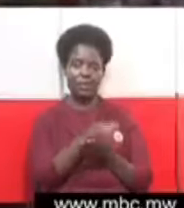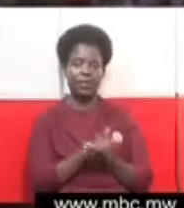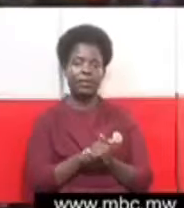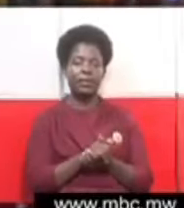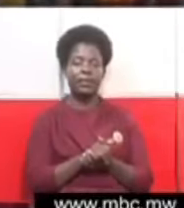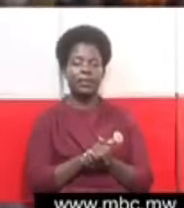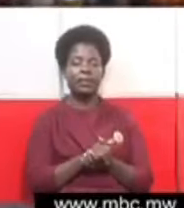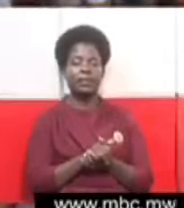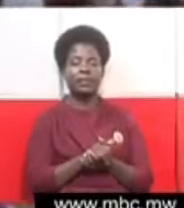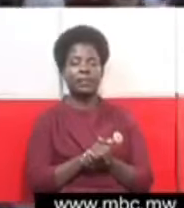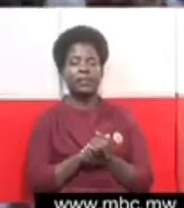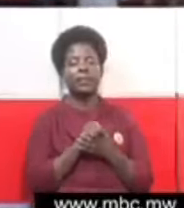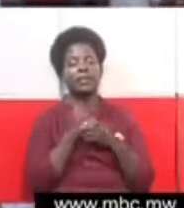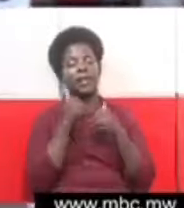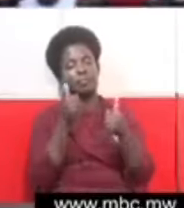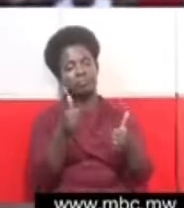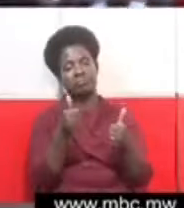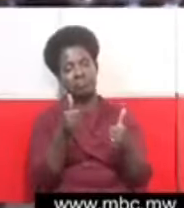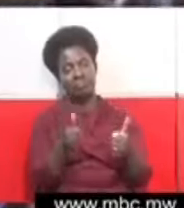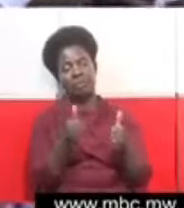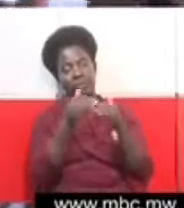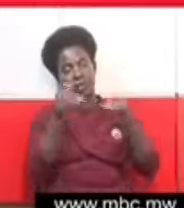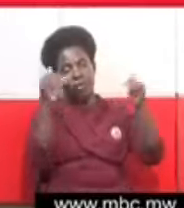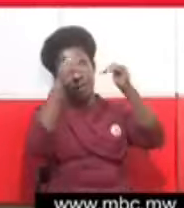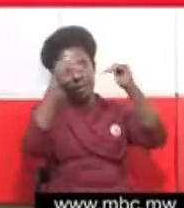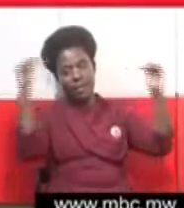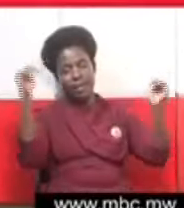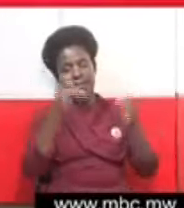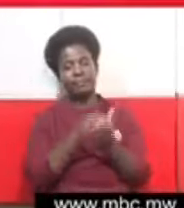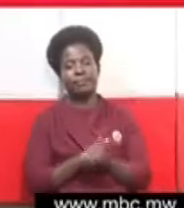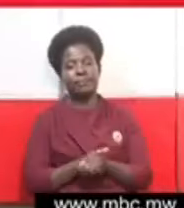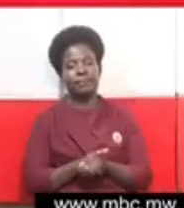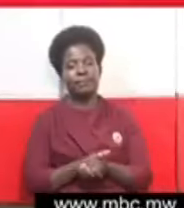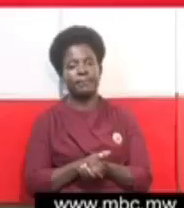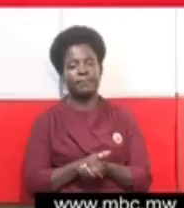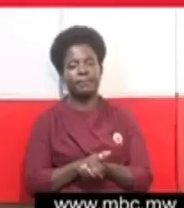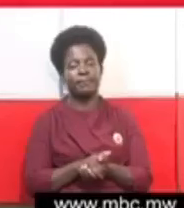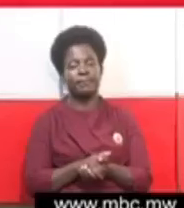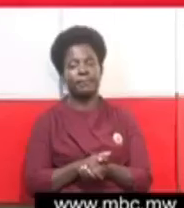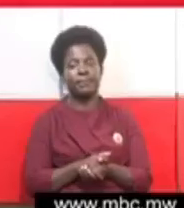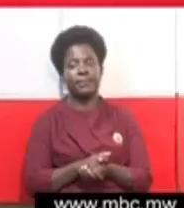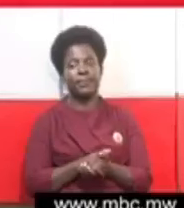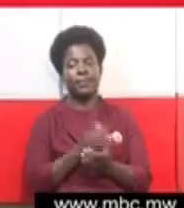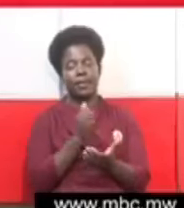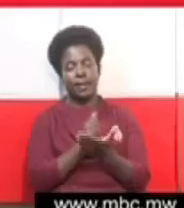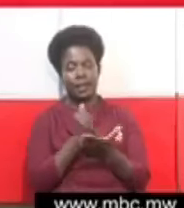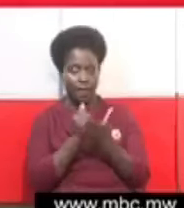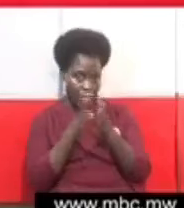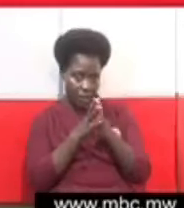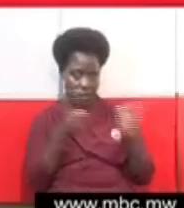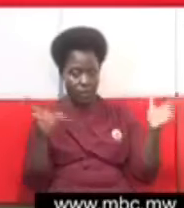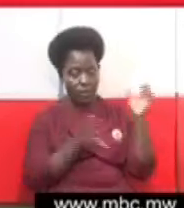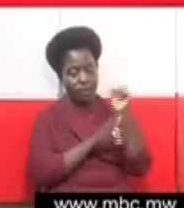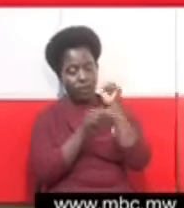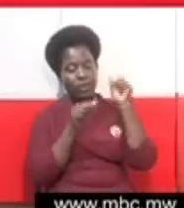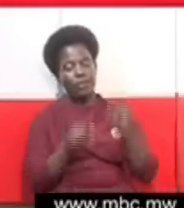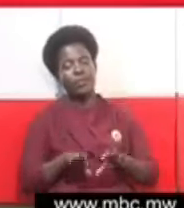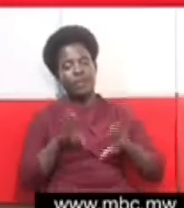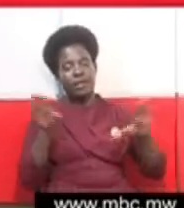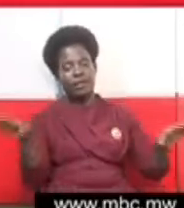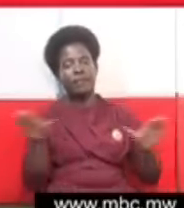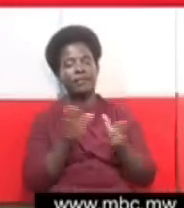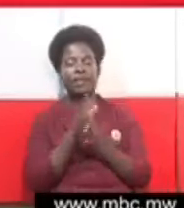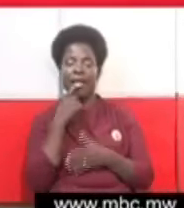zokoma za kumwamba. Banki ya ikulu mdziwa muno ya reserve